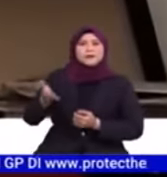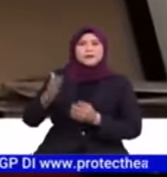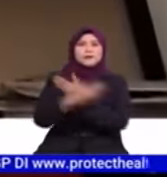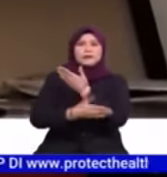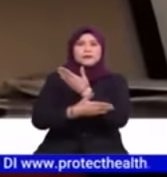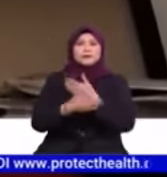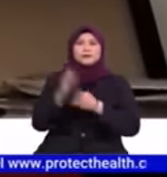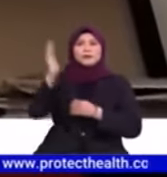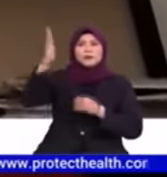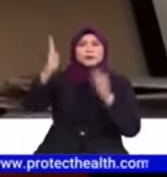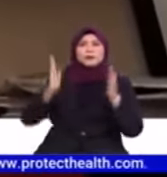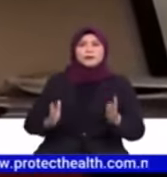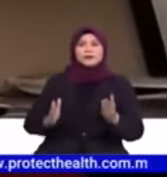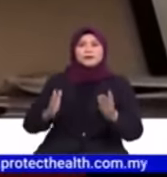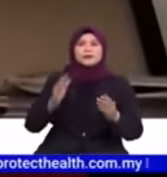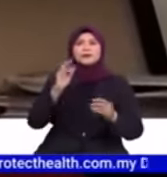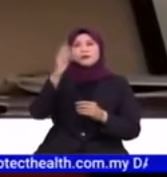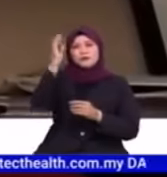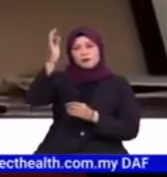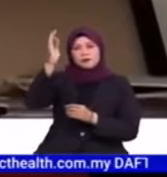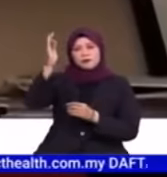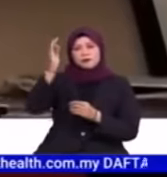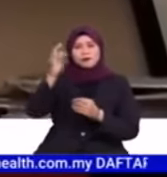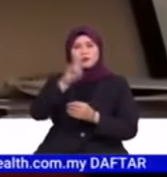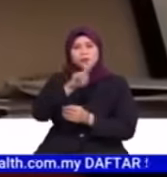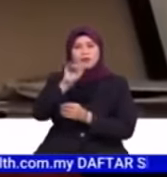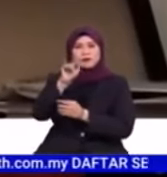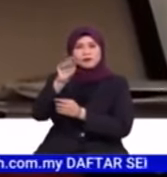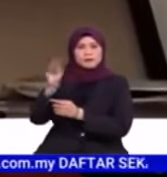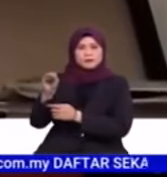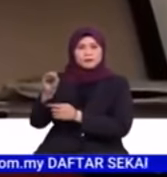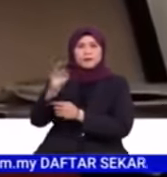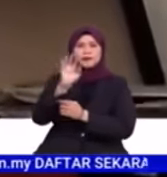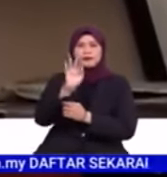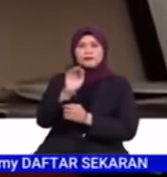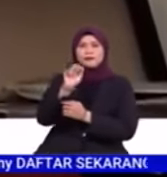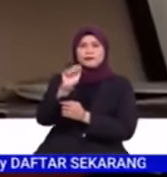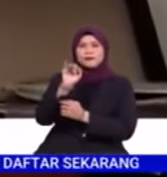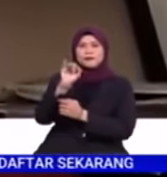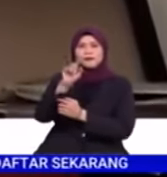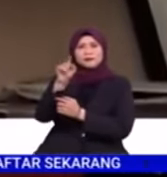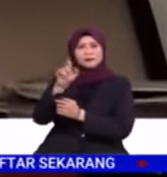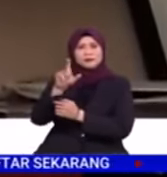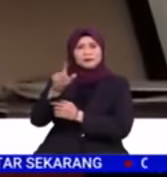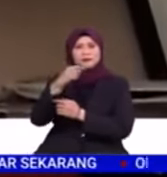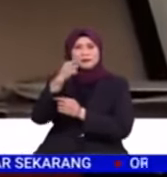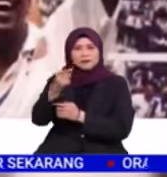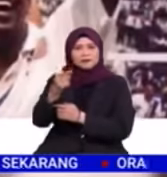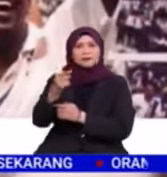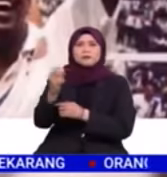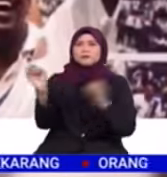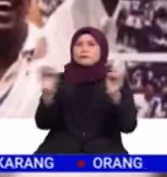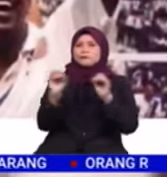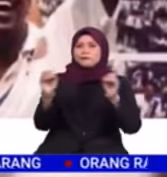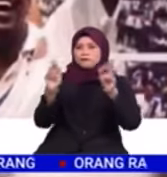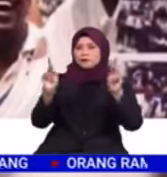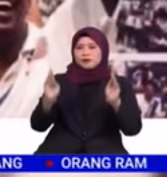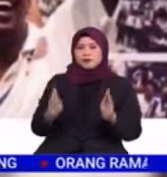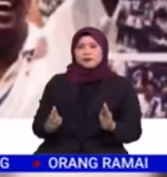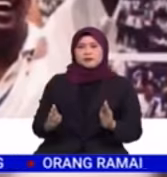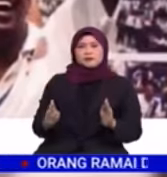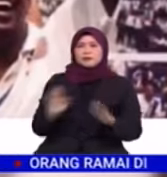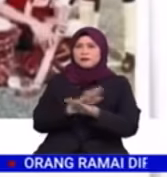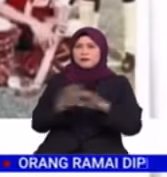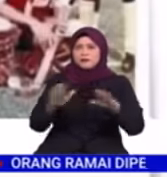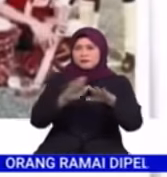pecahkan and faculty komunikasi dan pengkajian widyisa Ahmad Faisal mawar via pula pendapat Kia dewanaga.com patut